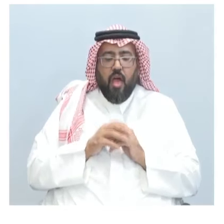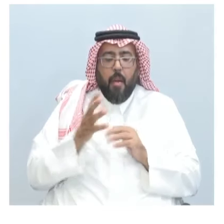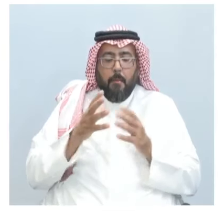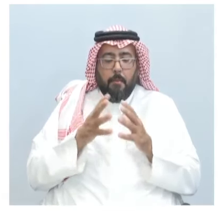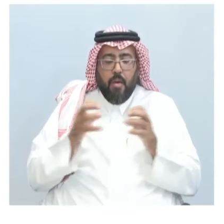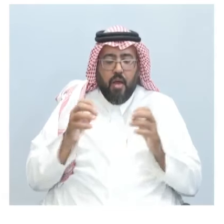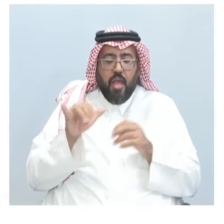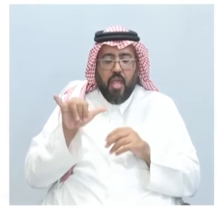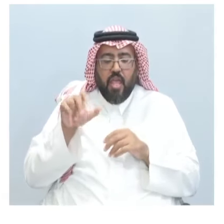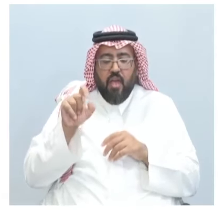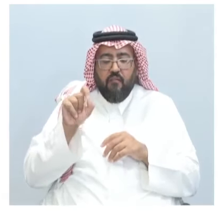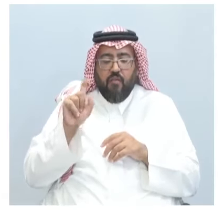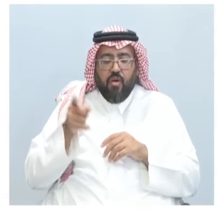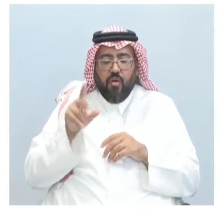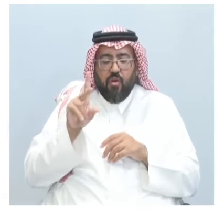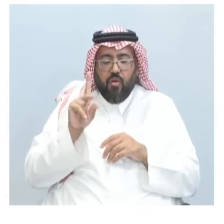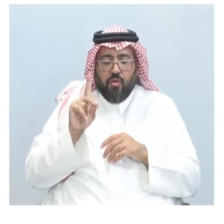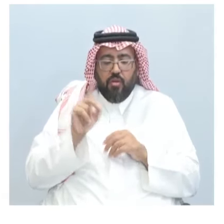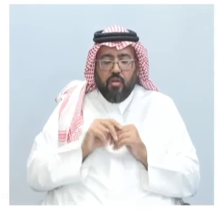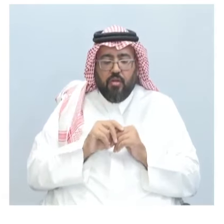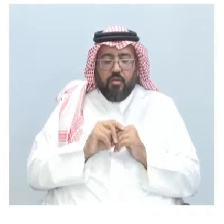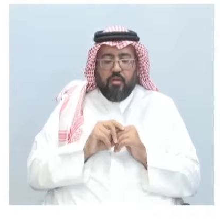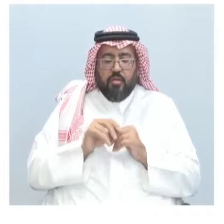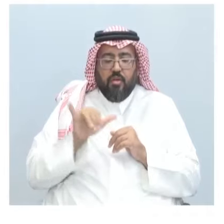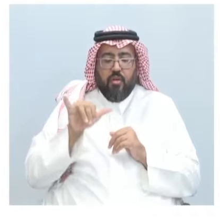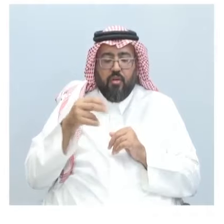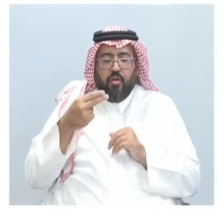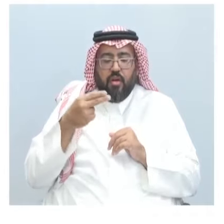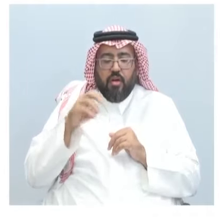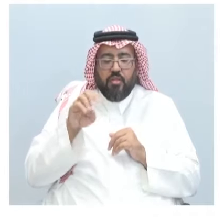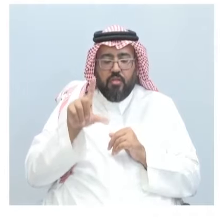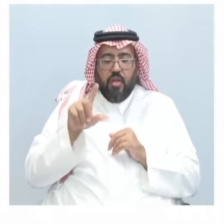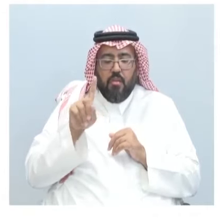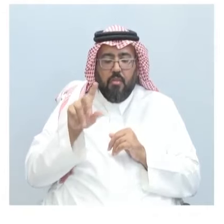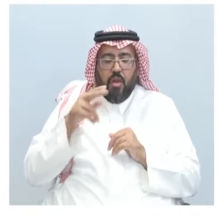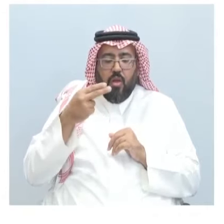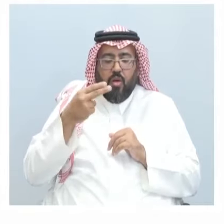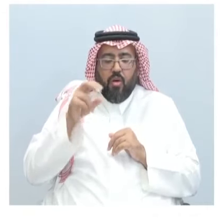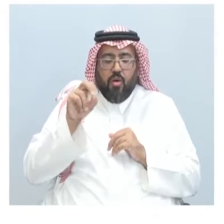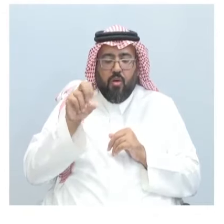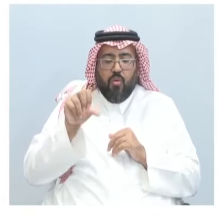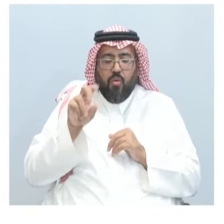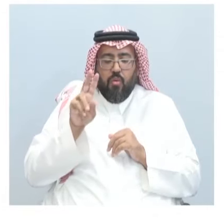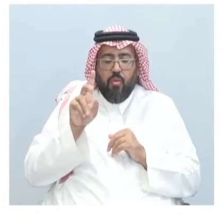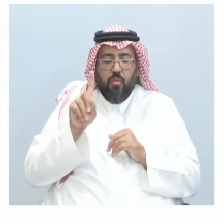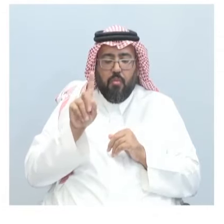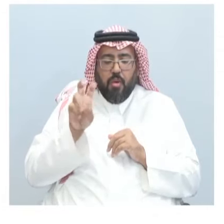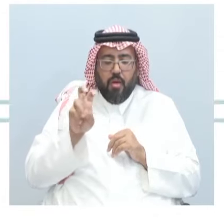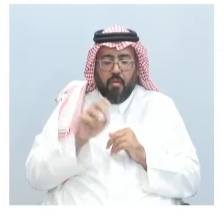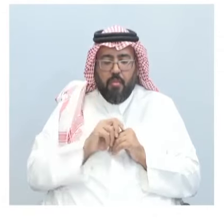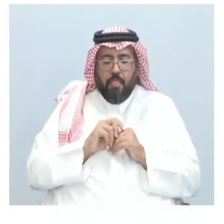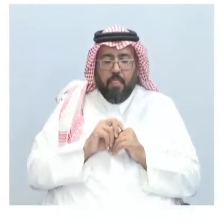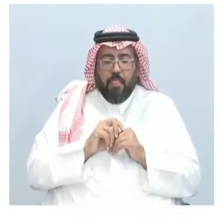معنى يفرط اي يعجل بالعقوبه اذا هذا ما